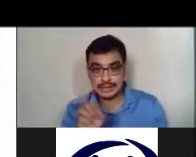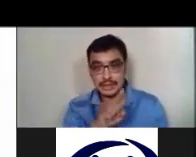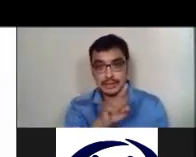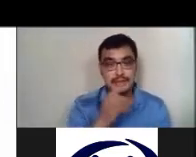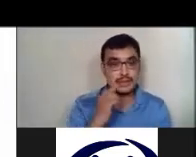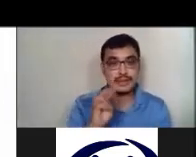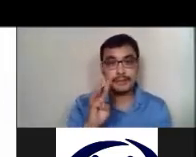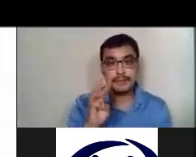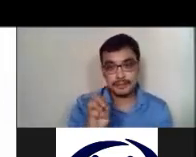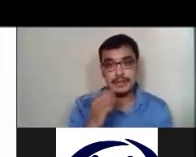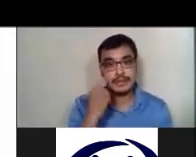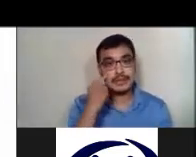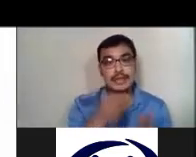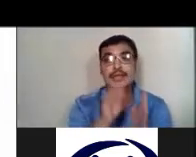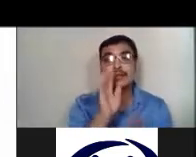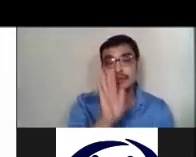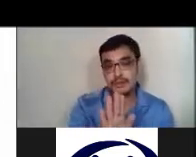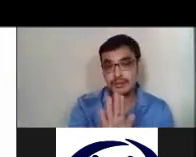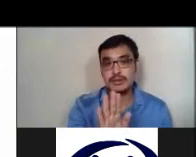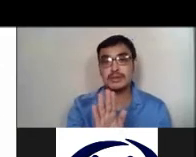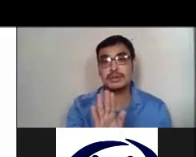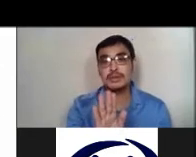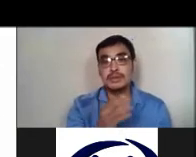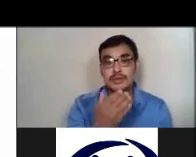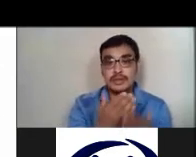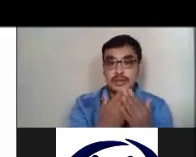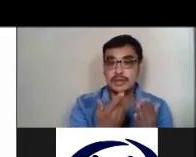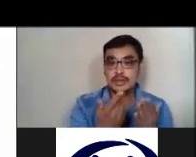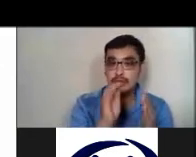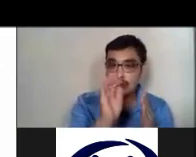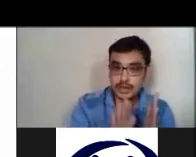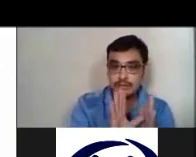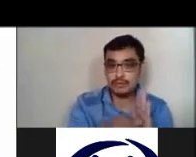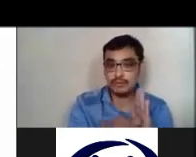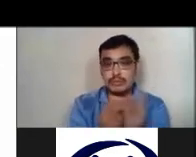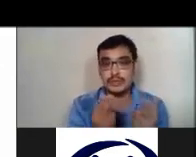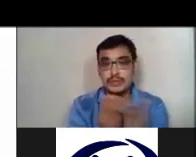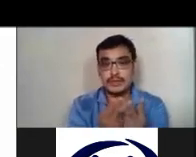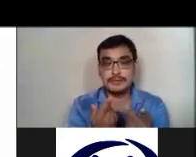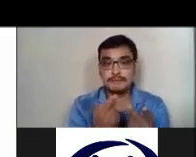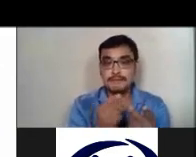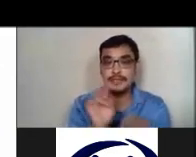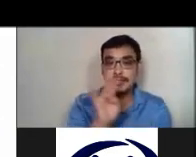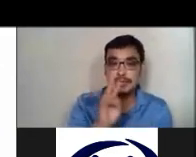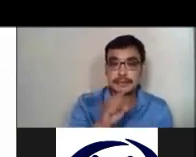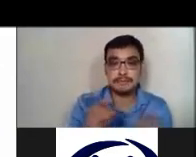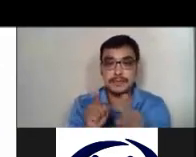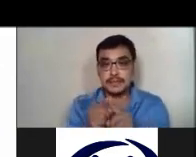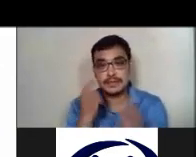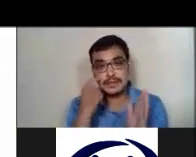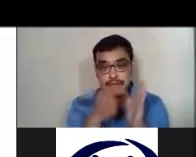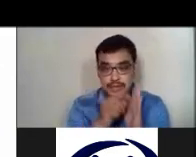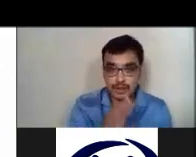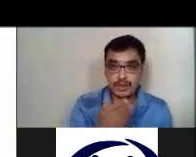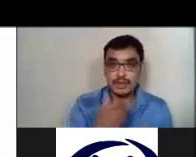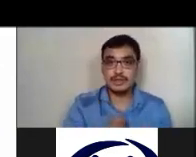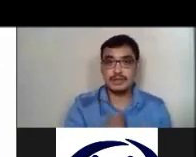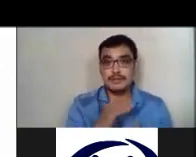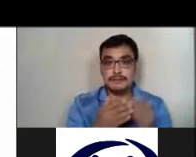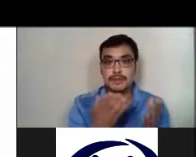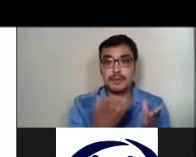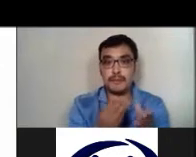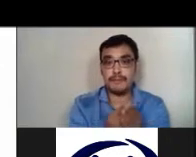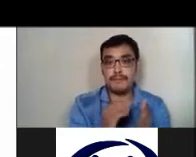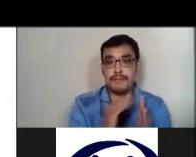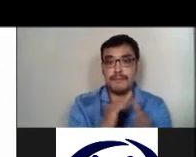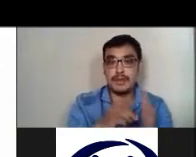1931-50 देखिया छ. लेखपढ गर्न नजाने र प्राइमरी एजुकेसनमा देखिया छ. न्युक्लियर फ्यामिली भनेको एकात्मक परिवारमा